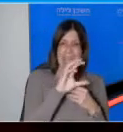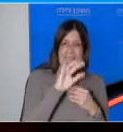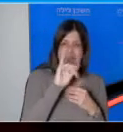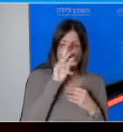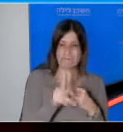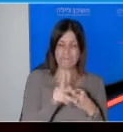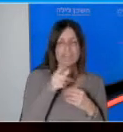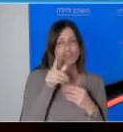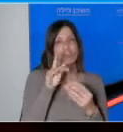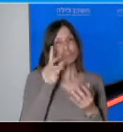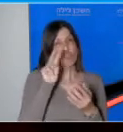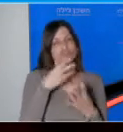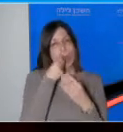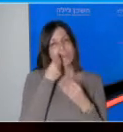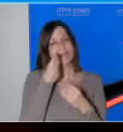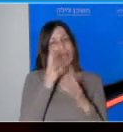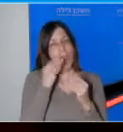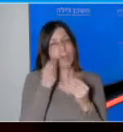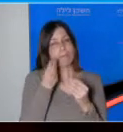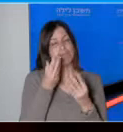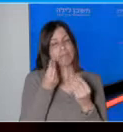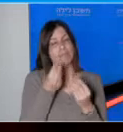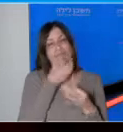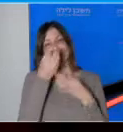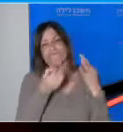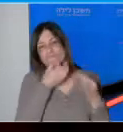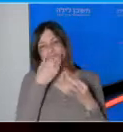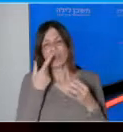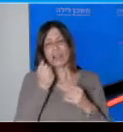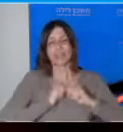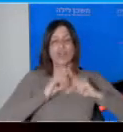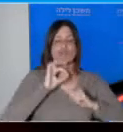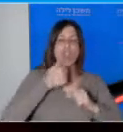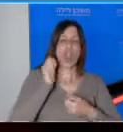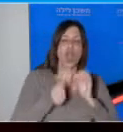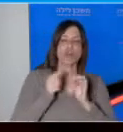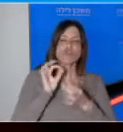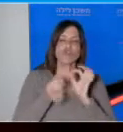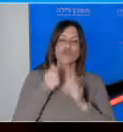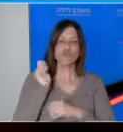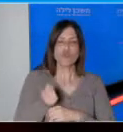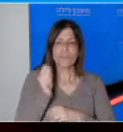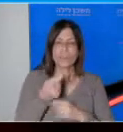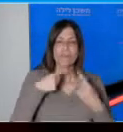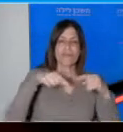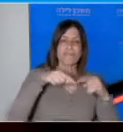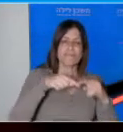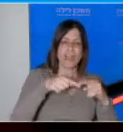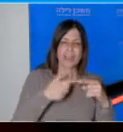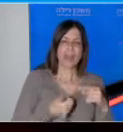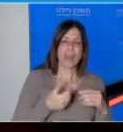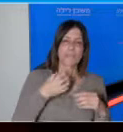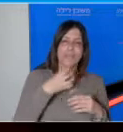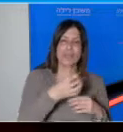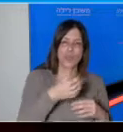באמת מציב הרבה סימני שאלה על התנהלות השופטים, על התנהלות הוועדה למינוי שופטים, בכלל מטיל כתם די כבד